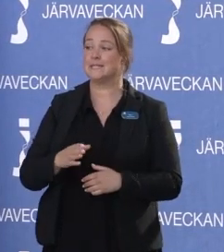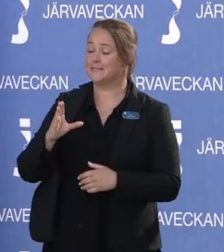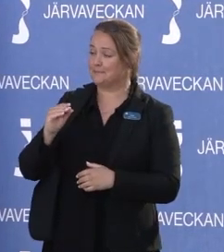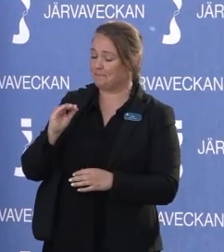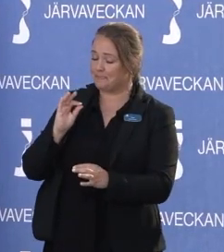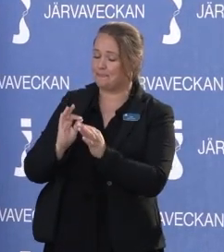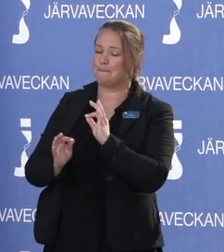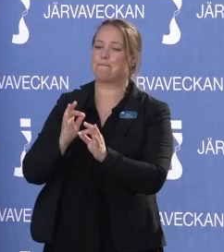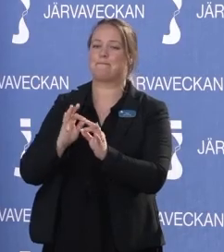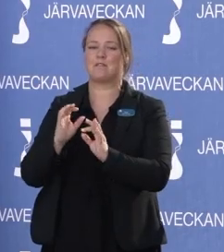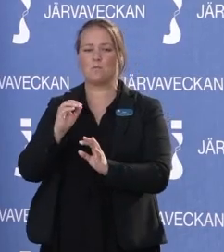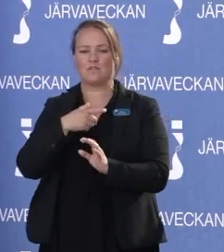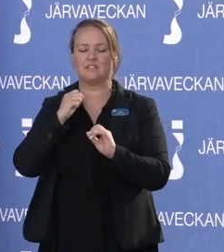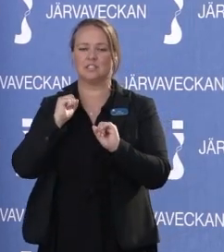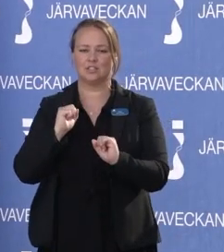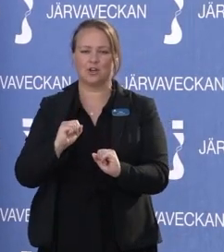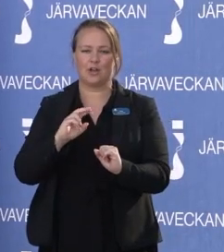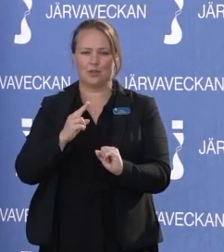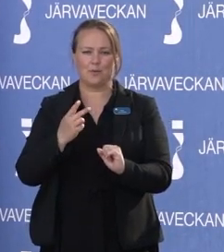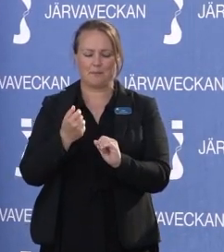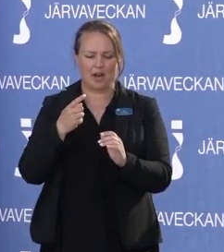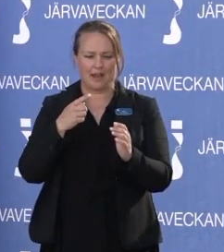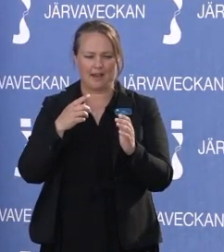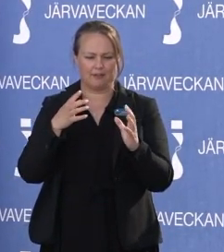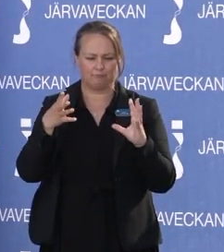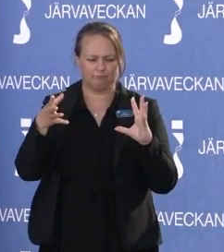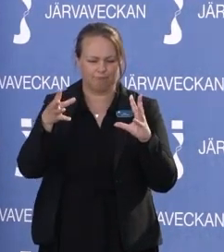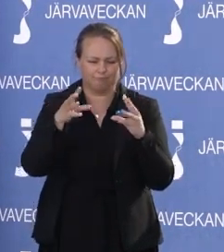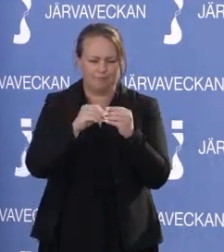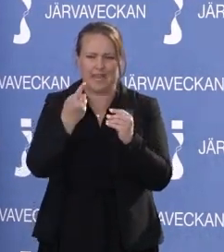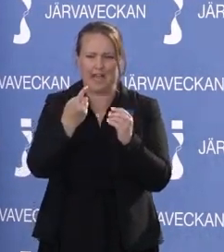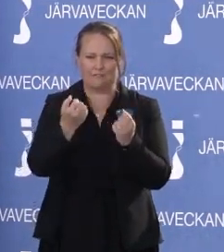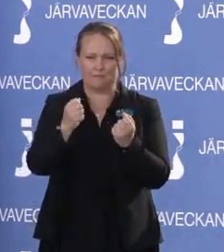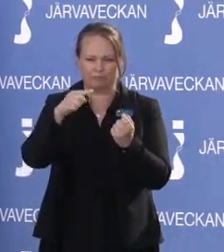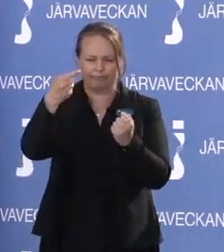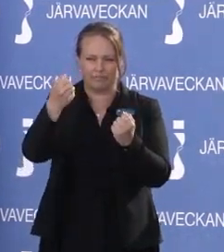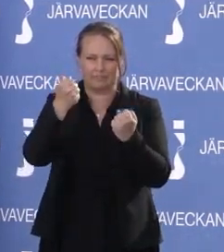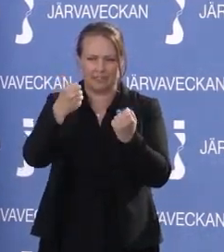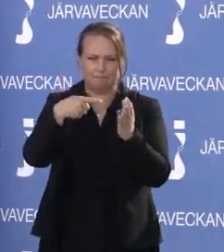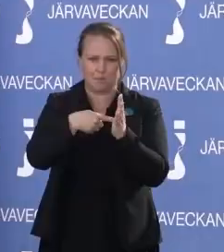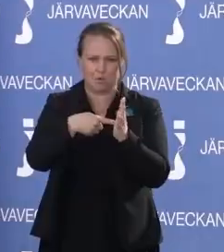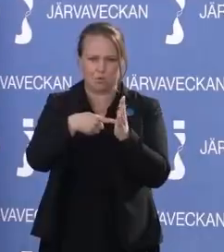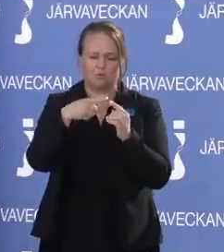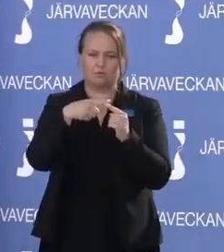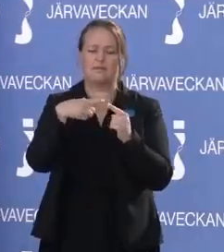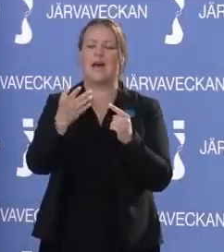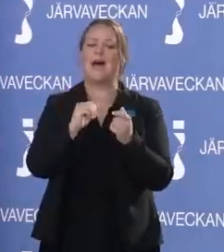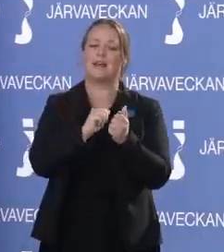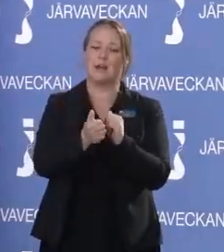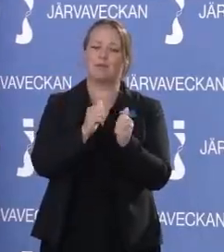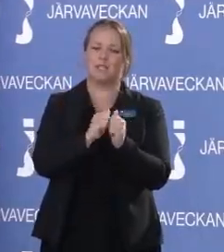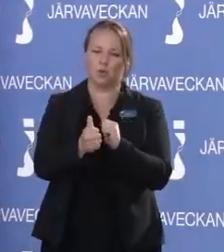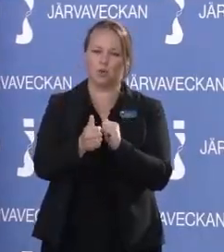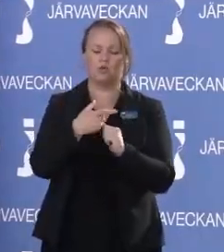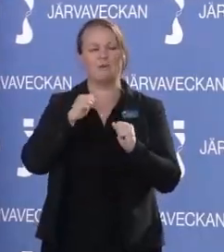att i slutändan, om vi ska koka ner det till en viktig punkt, nummer ett prio, det är representation. Så man behöver anställa för att